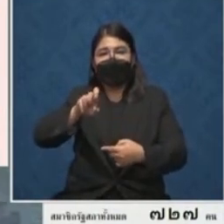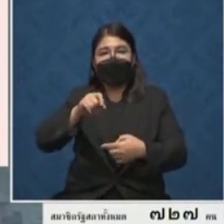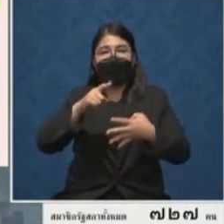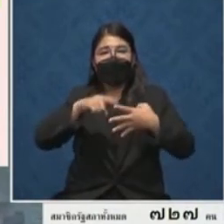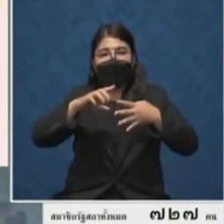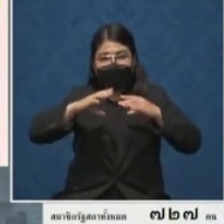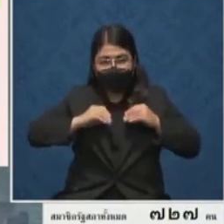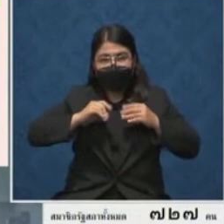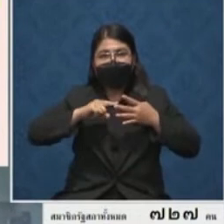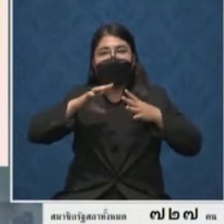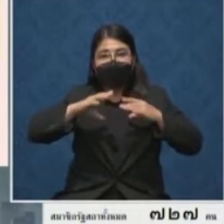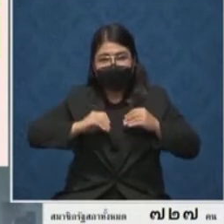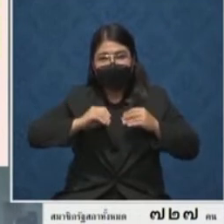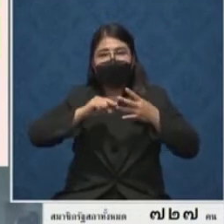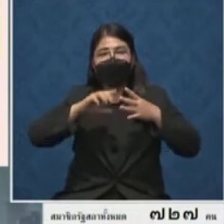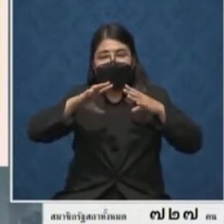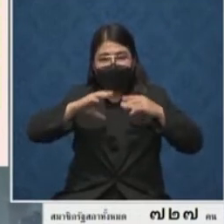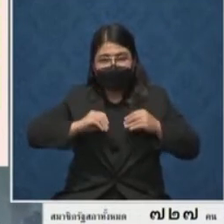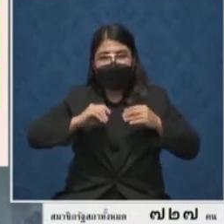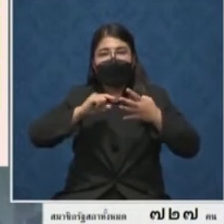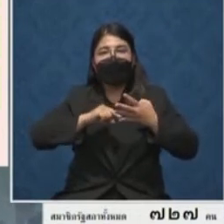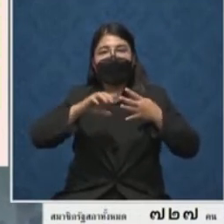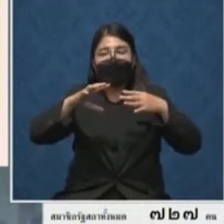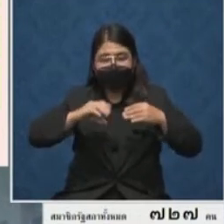รับหลักการ4รับหลักการครับ